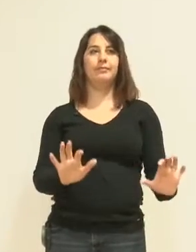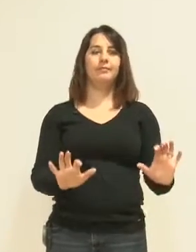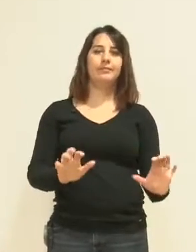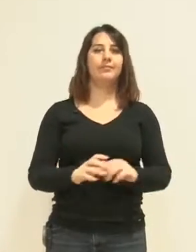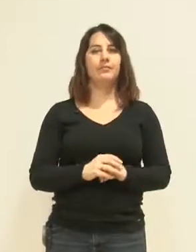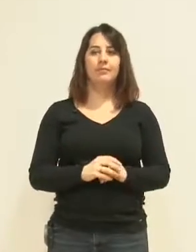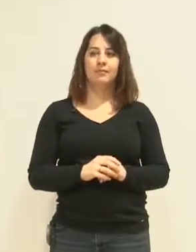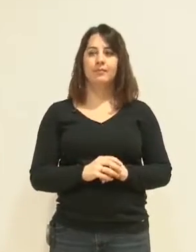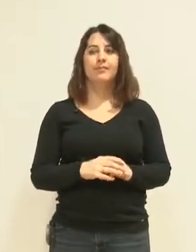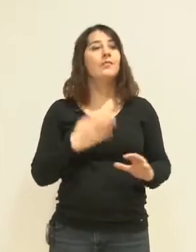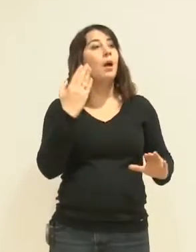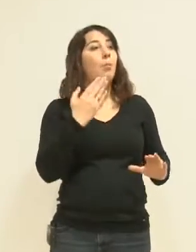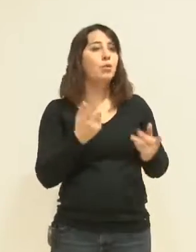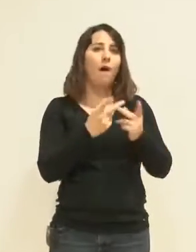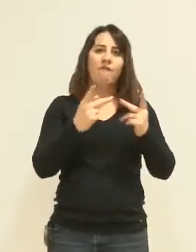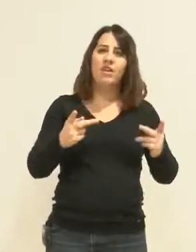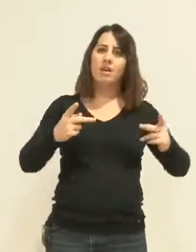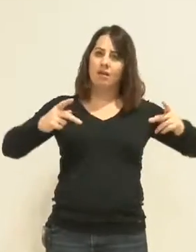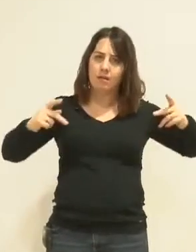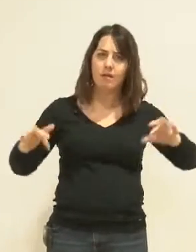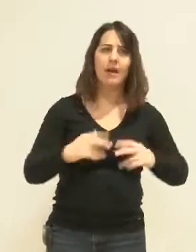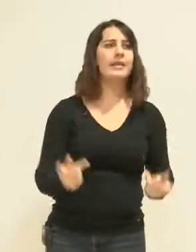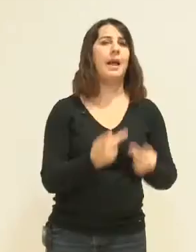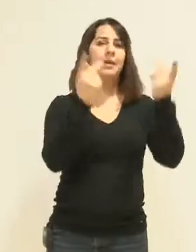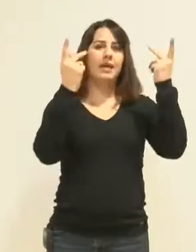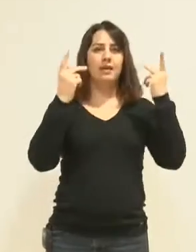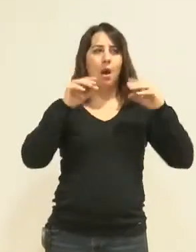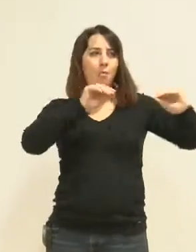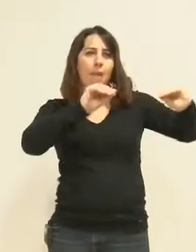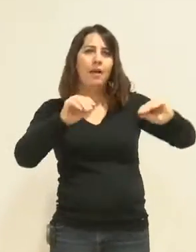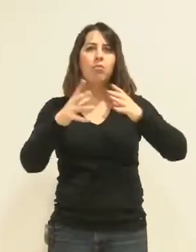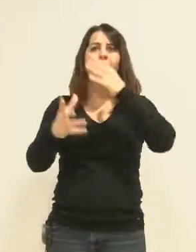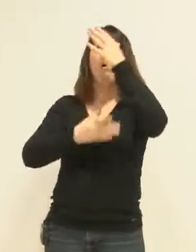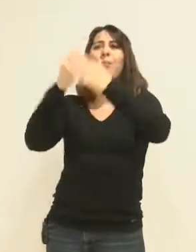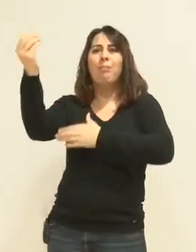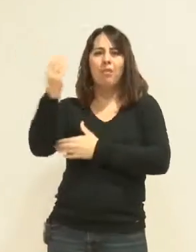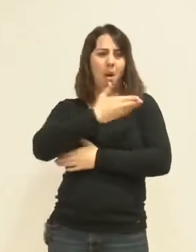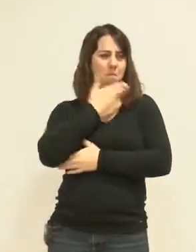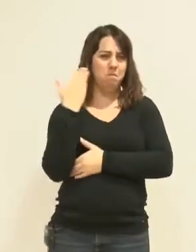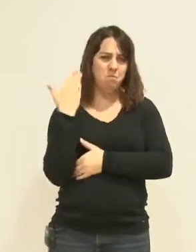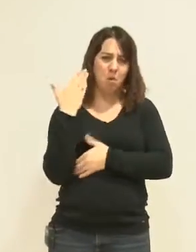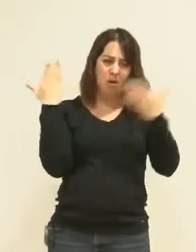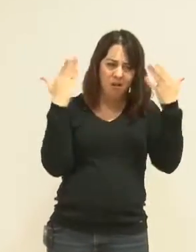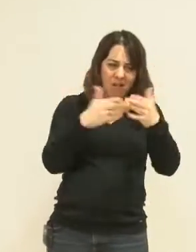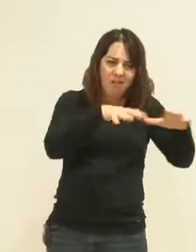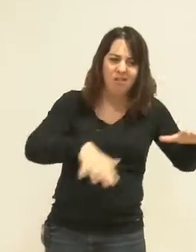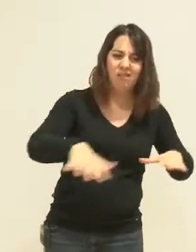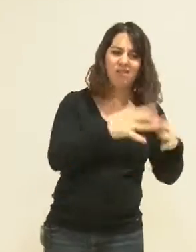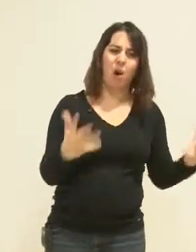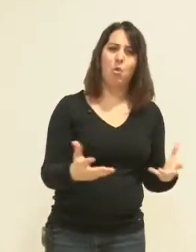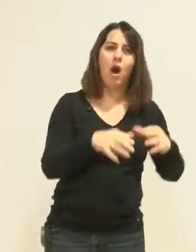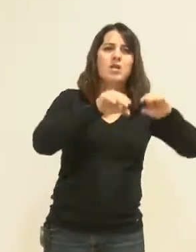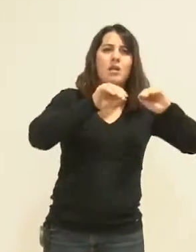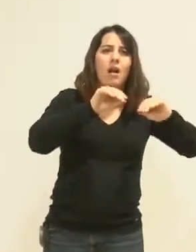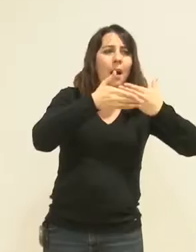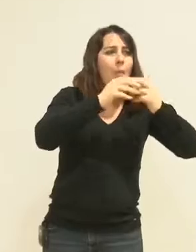Pour dynamiser la ville et fructifier l'économie, au lieu des commerces périphériques, pourquoi ne pas favoriser plutôt les commerces